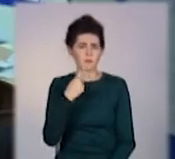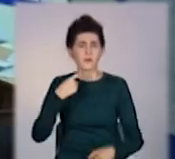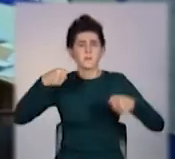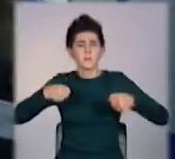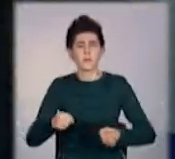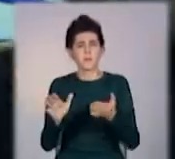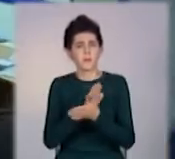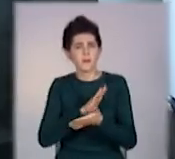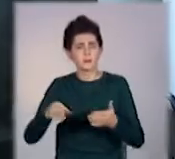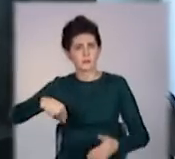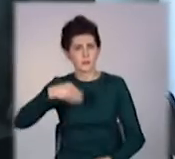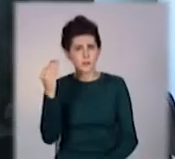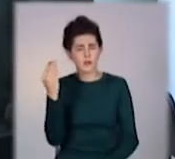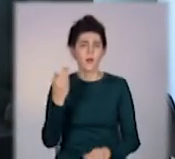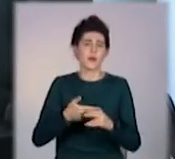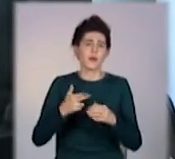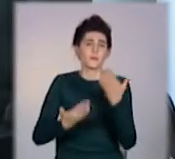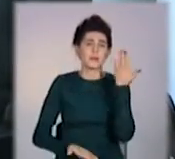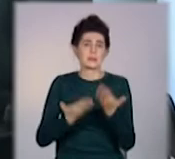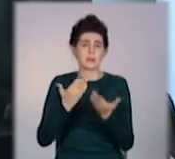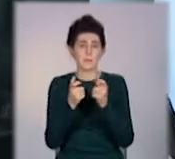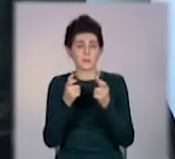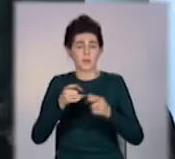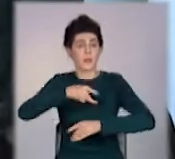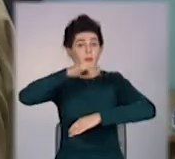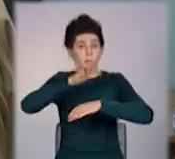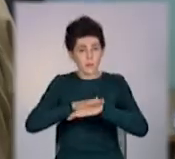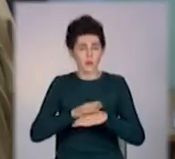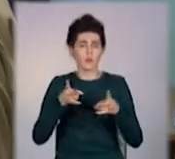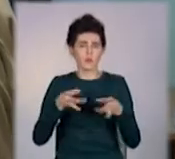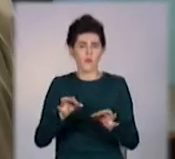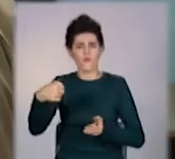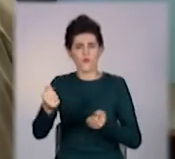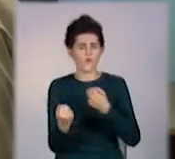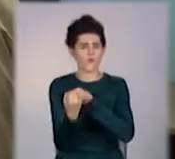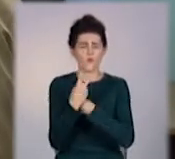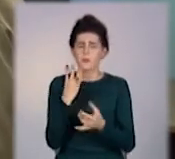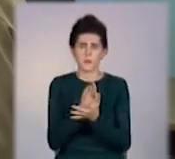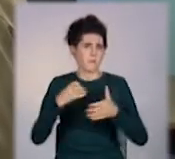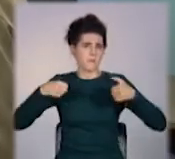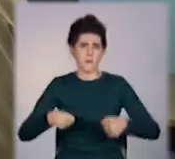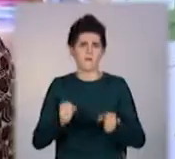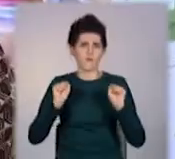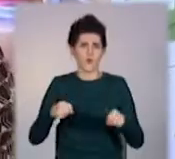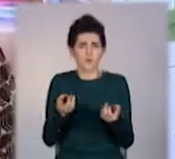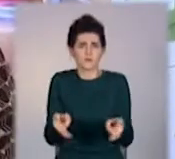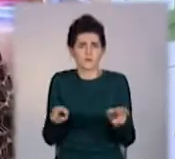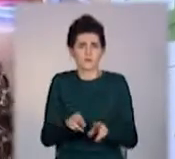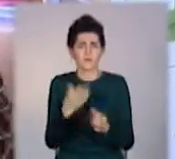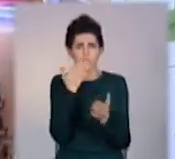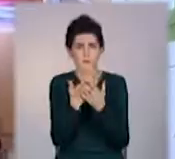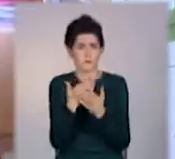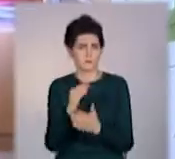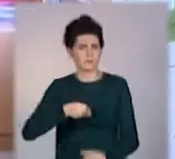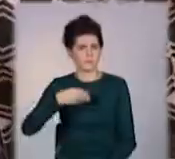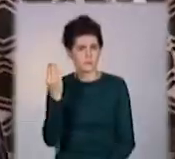проїзд пільговиків не обмежують. Навіть якщо квитки закінчилися, водій висаджувати з автобуса не повинен. В нас два перевізника